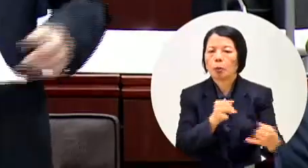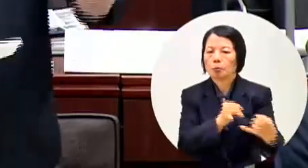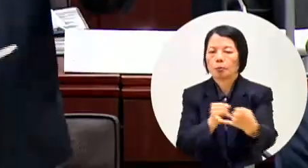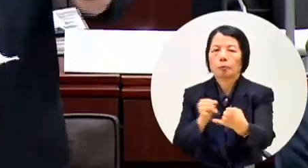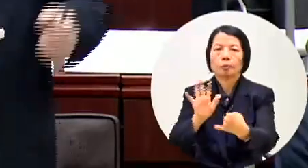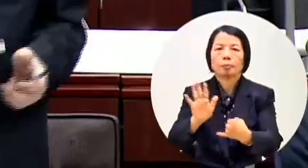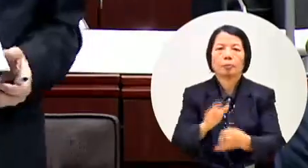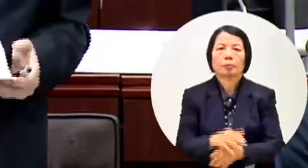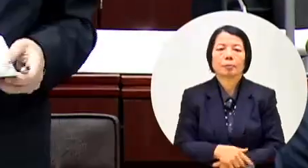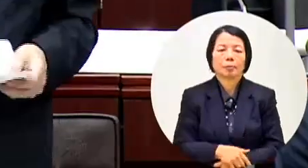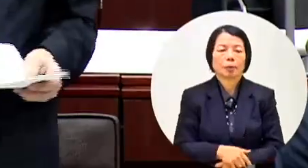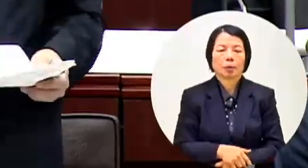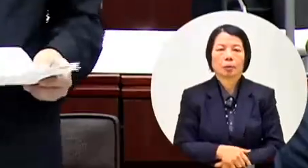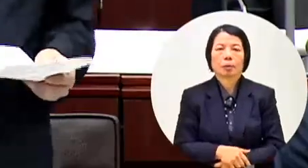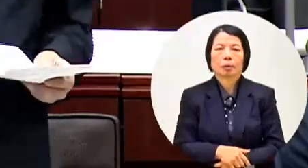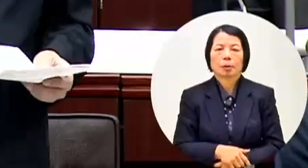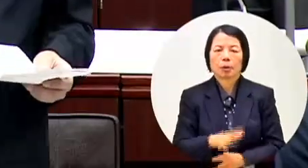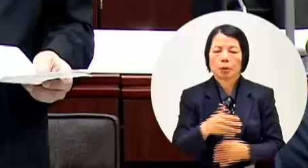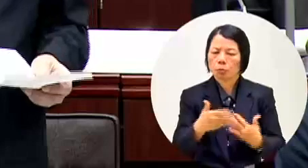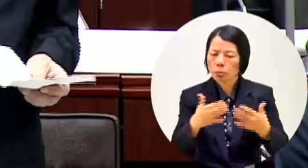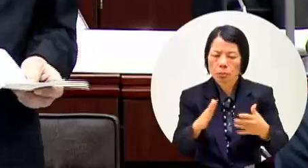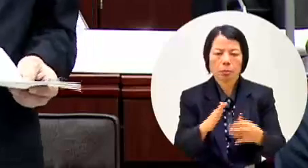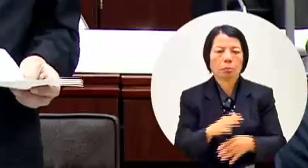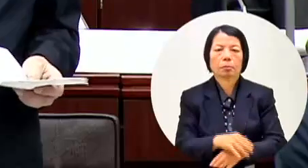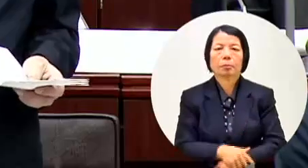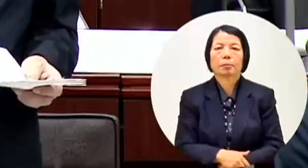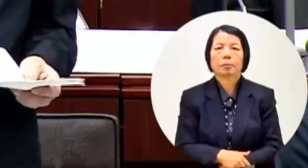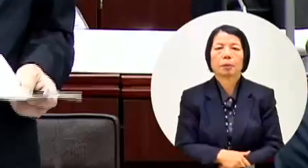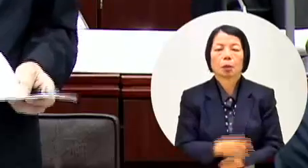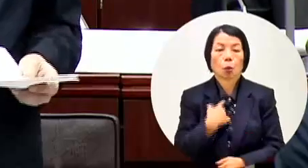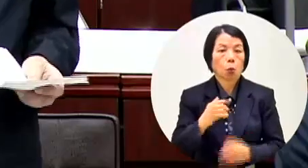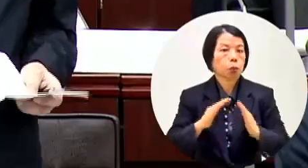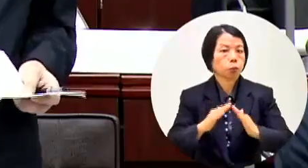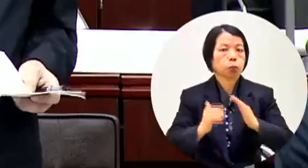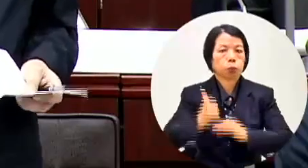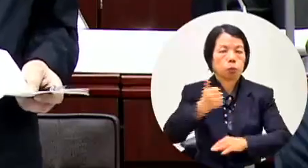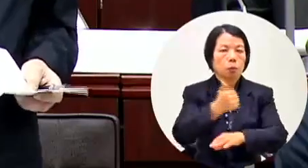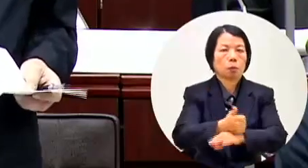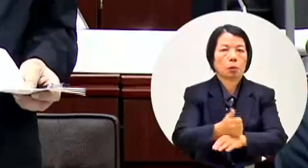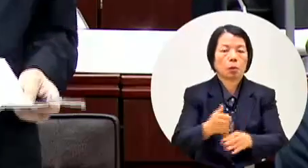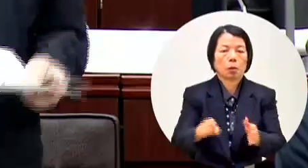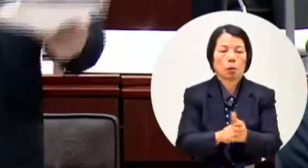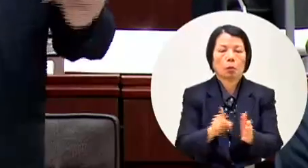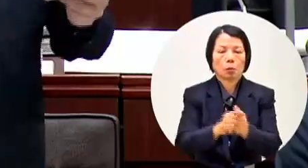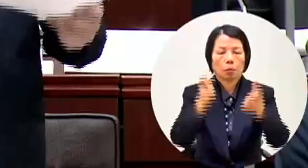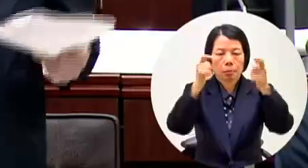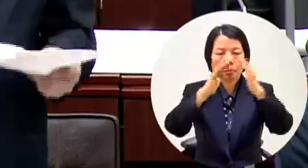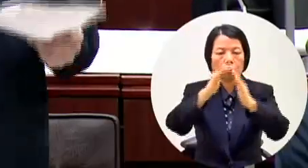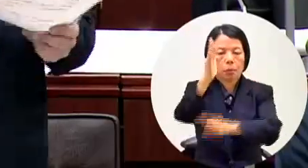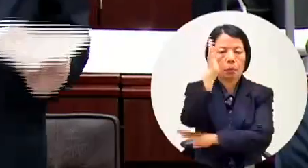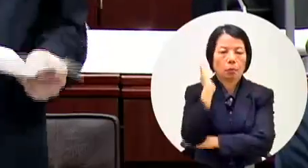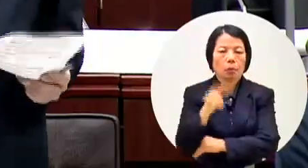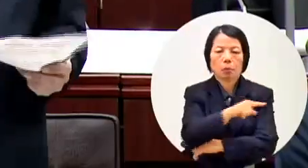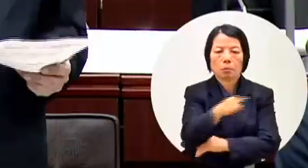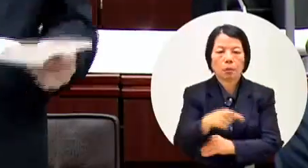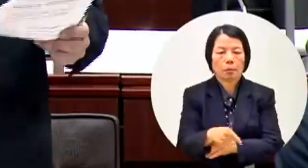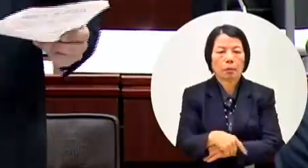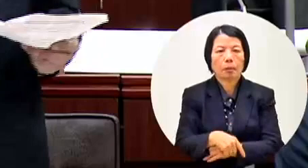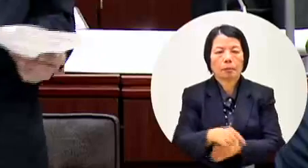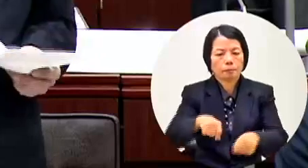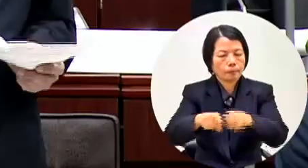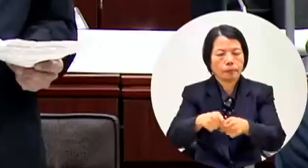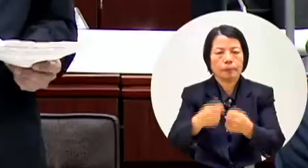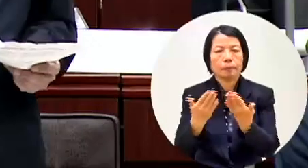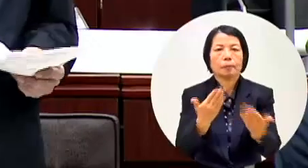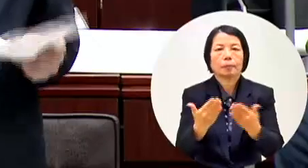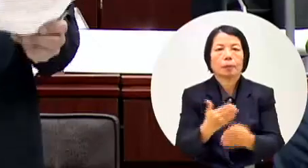来往，那个觉得怪怪的，没有。我当市长，市政府的态度非常清楚，任何人欢迎我们高雄就